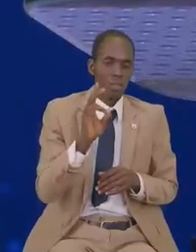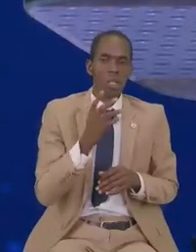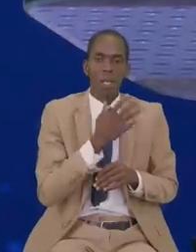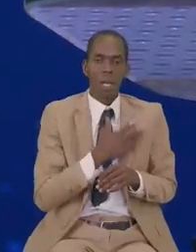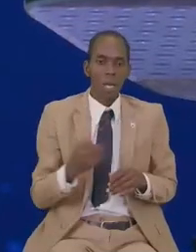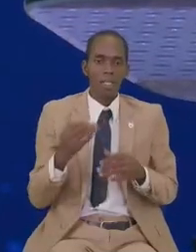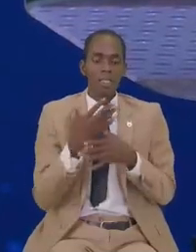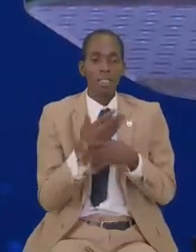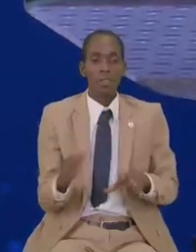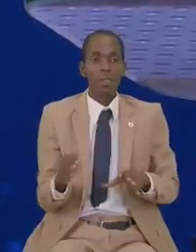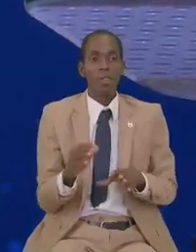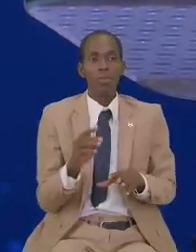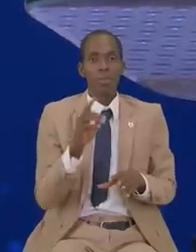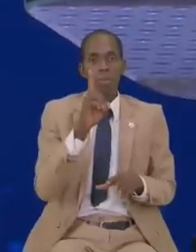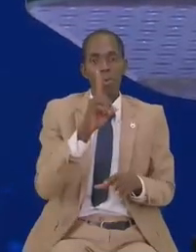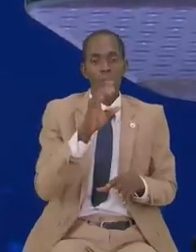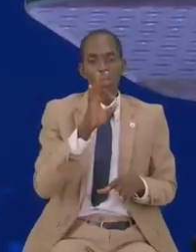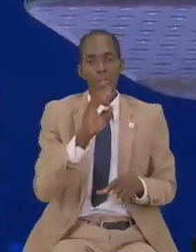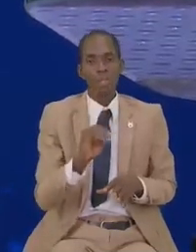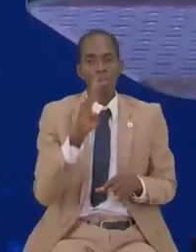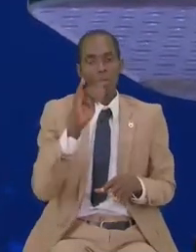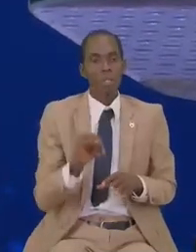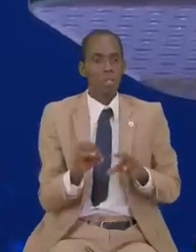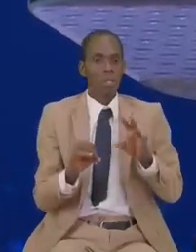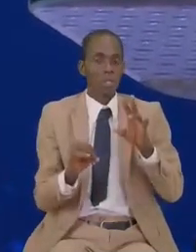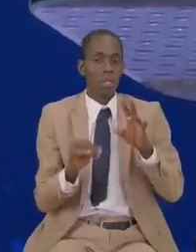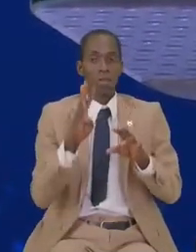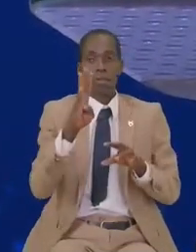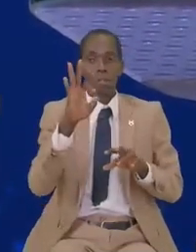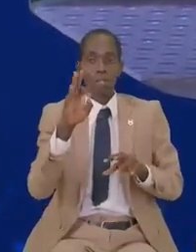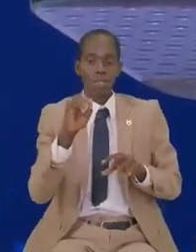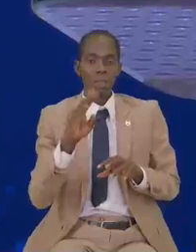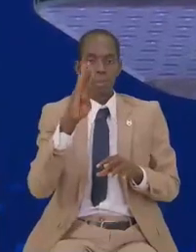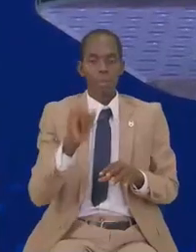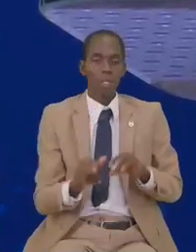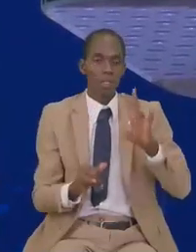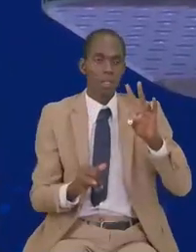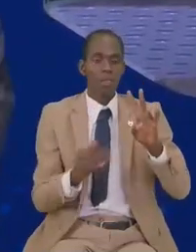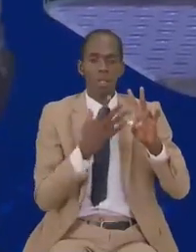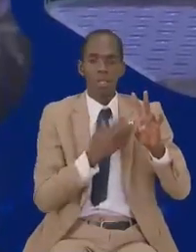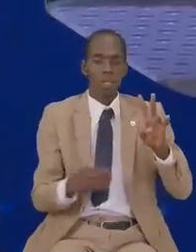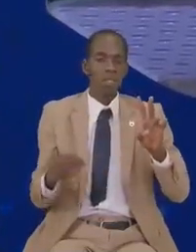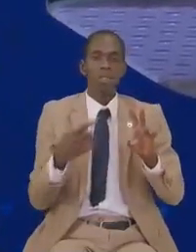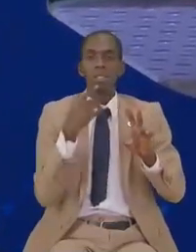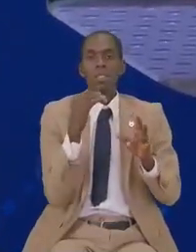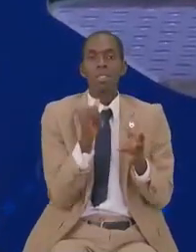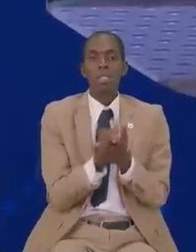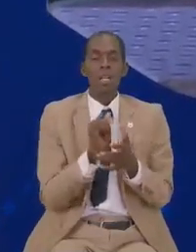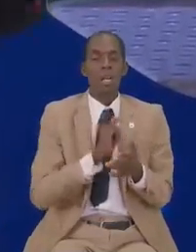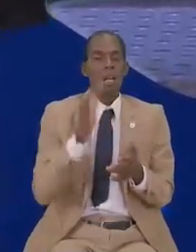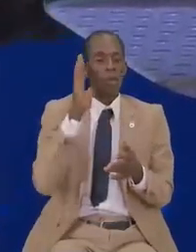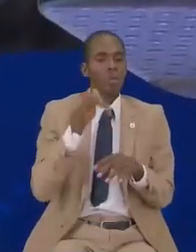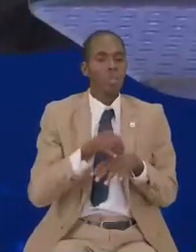un an de 7. Il a divisé tout. Il a dit que, oui, 490 ans divisé par